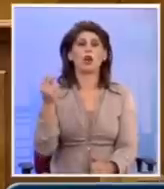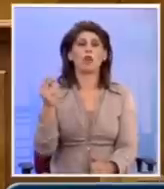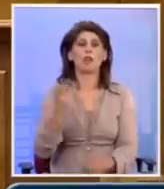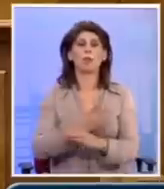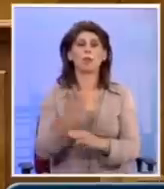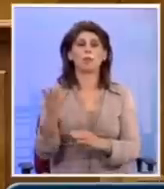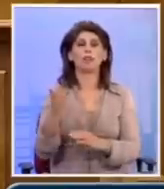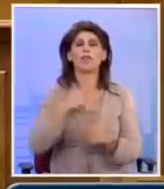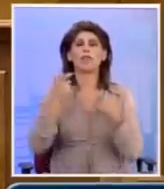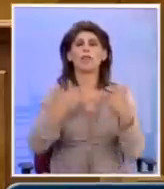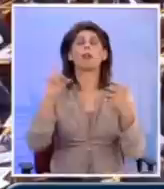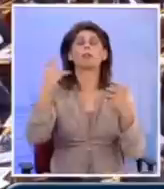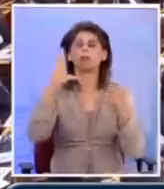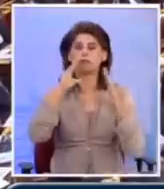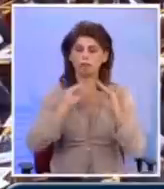μη φωνασκούν.